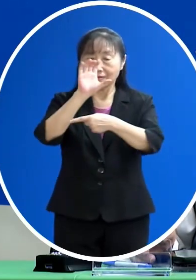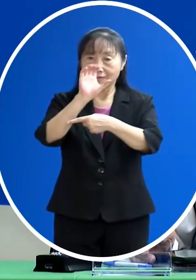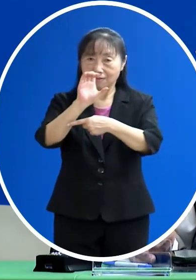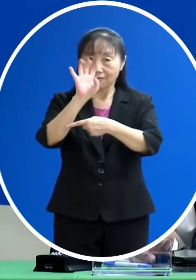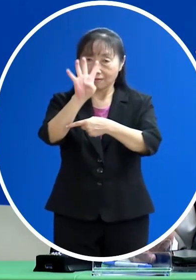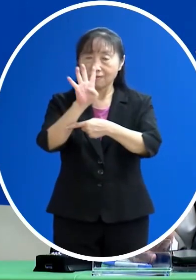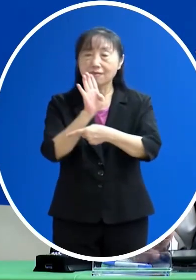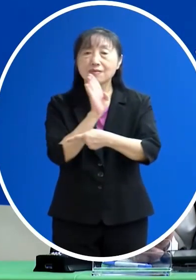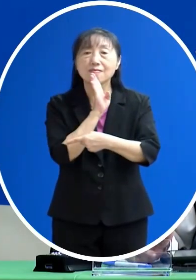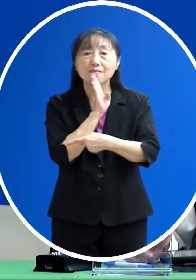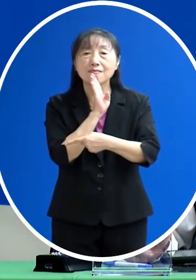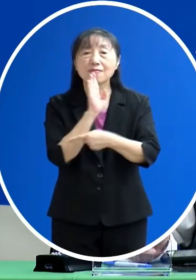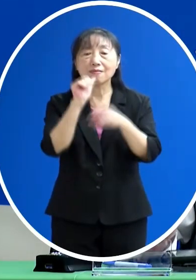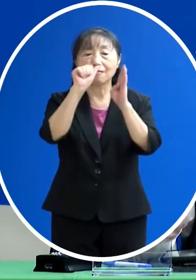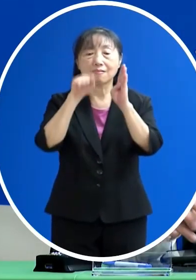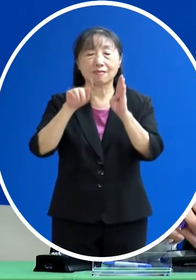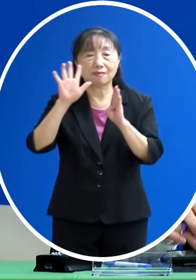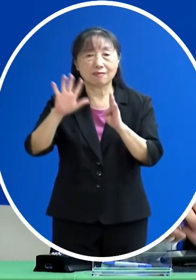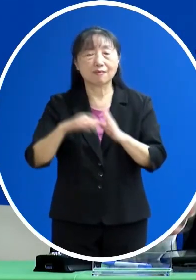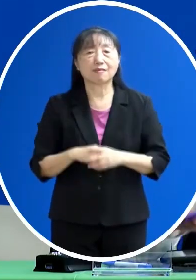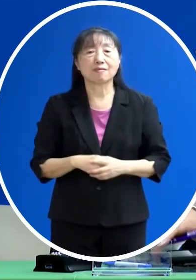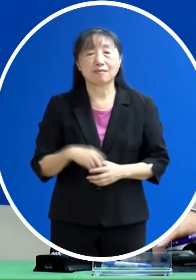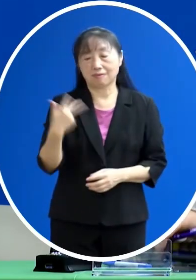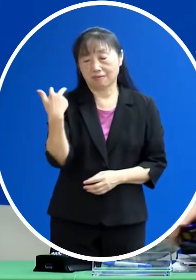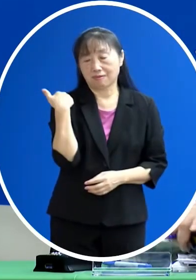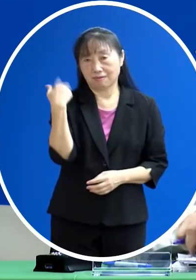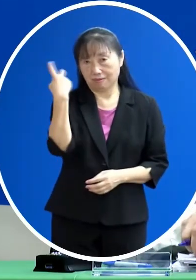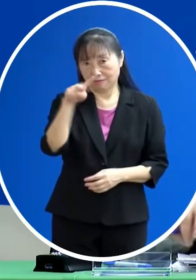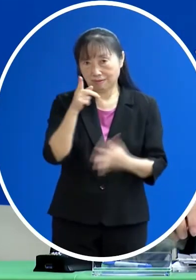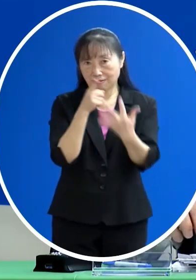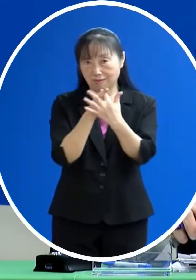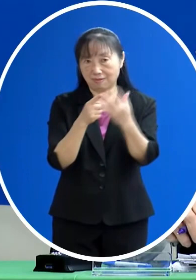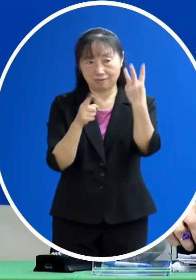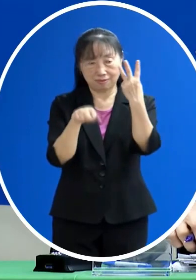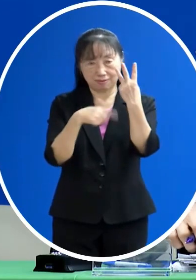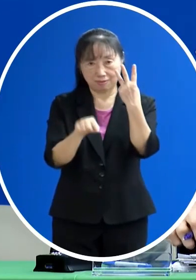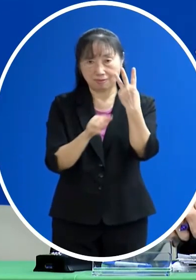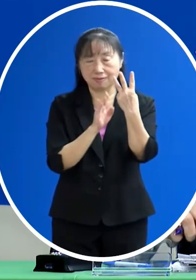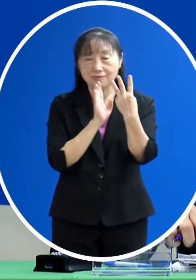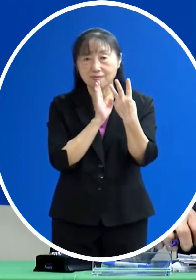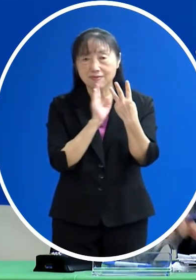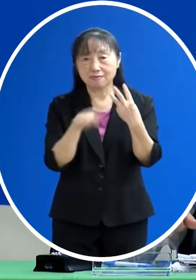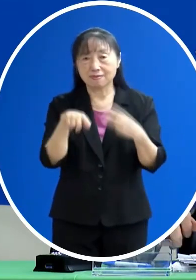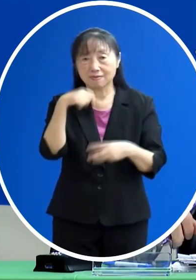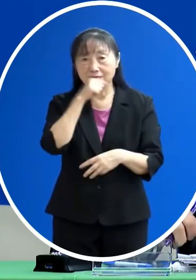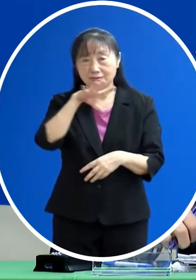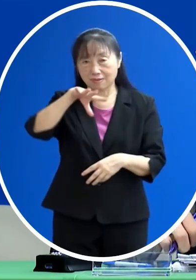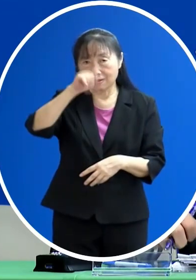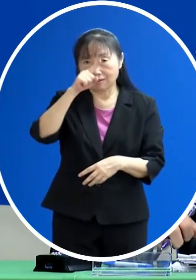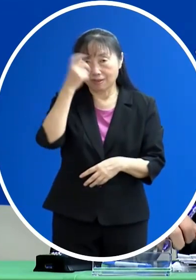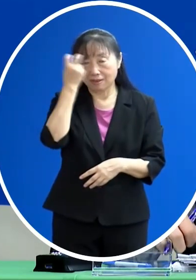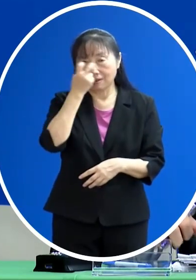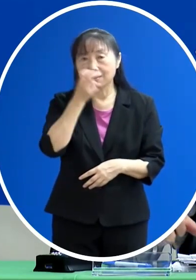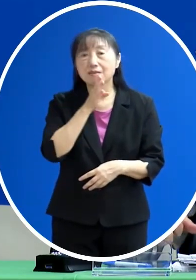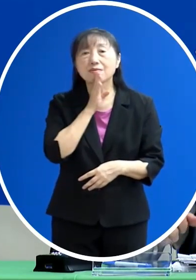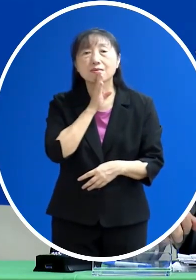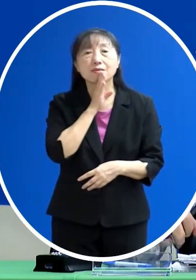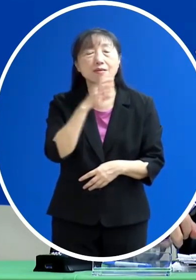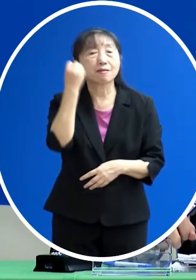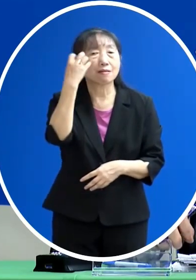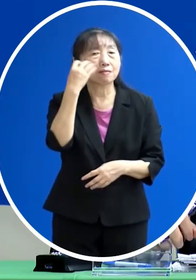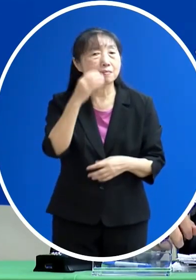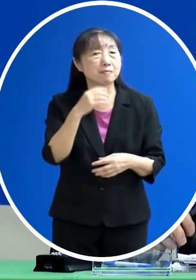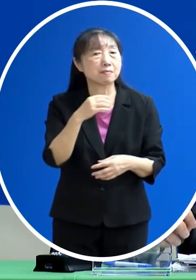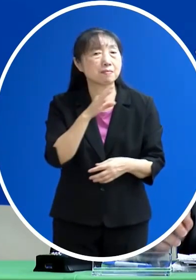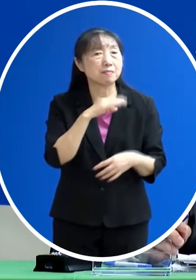94%都是属于 BA.5 哈。不过上周另外有检出3例的这个我们本土首次有检出的这个新的变异